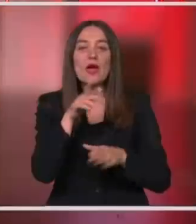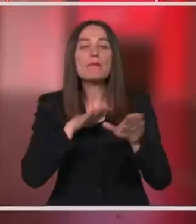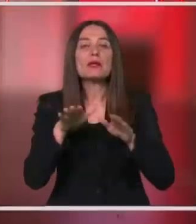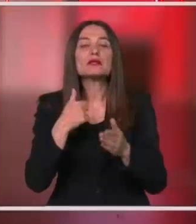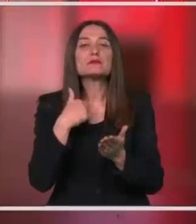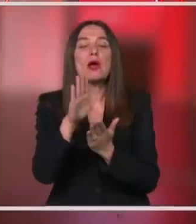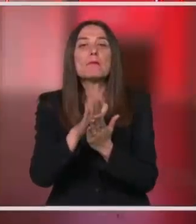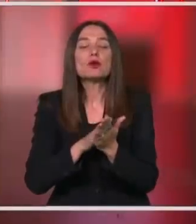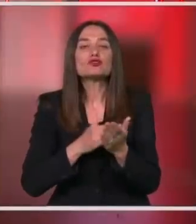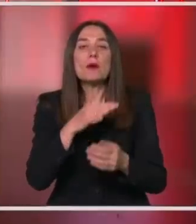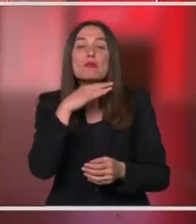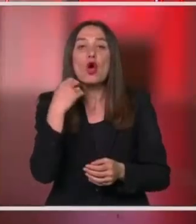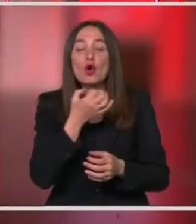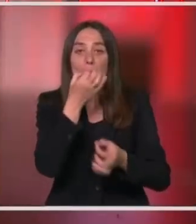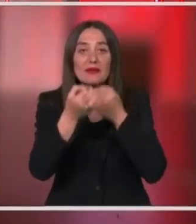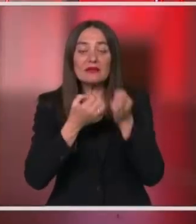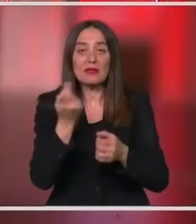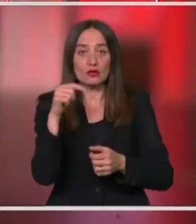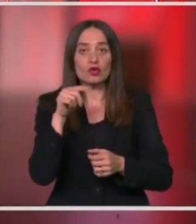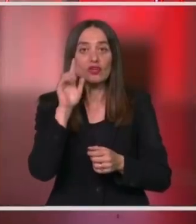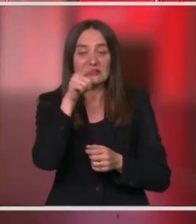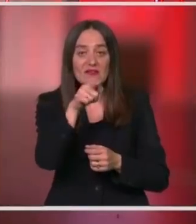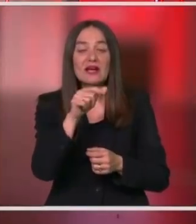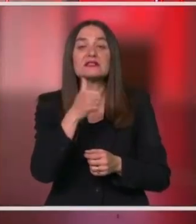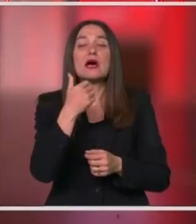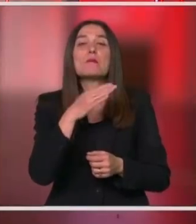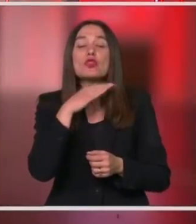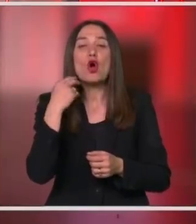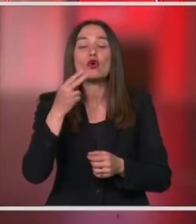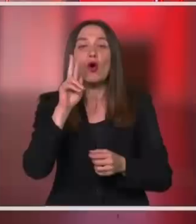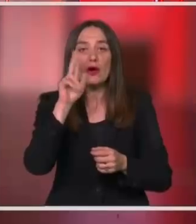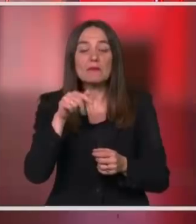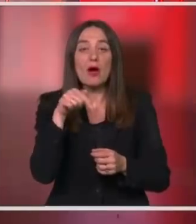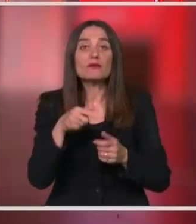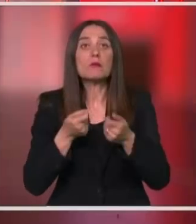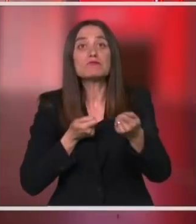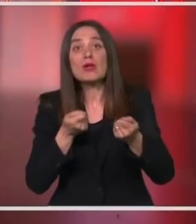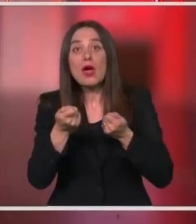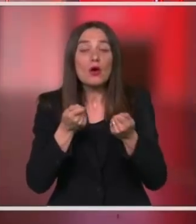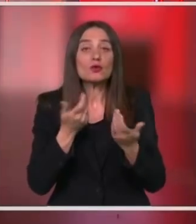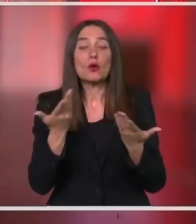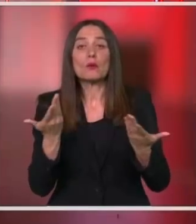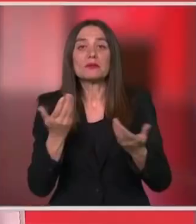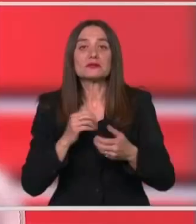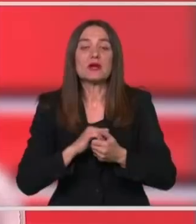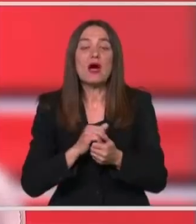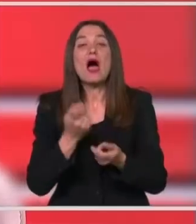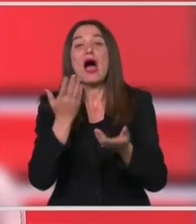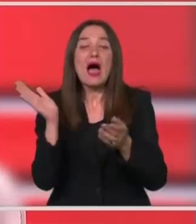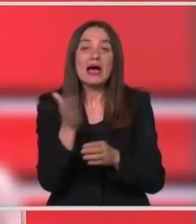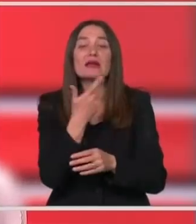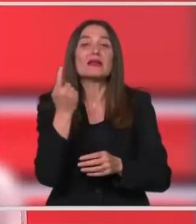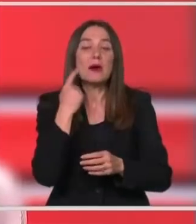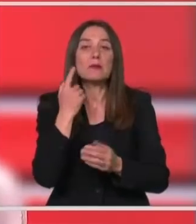od... Mnogo pitanja je stiglo za vas. Mnogo ima ovde nedoumica, dilema. Ali ajde da